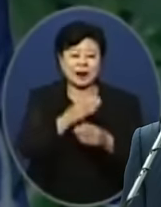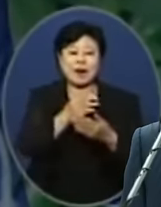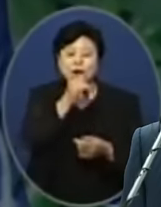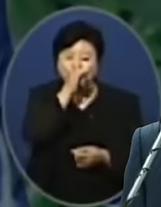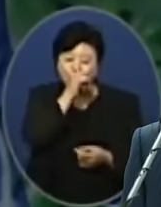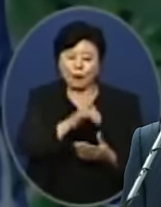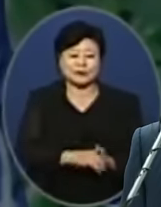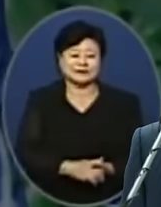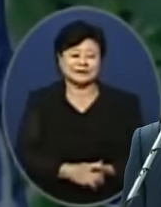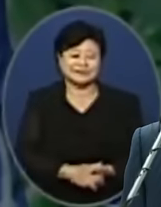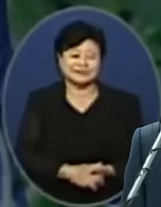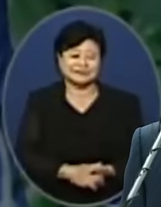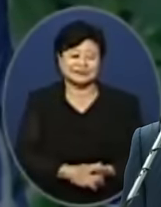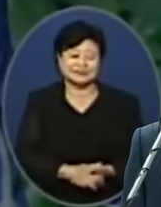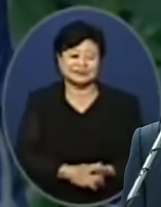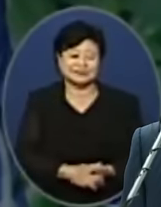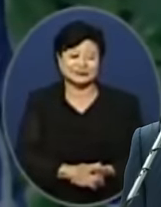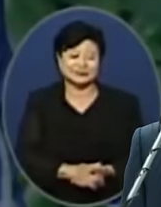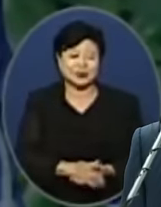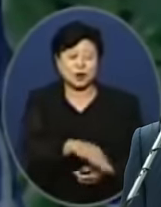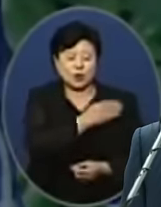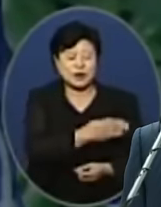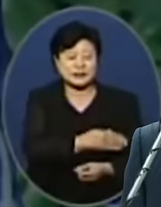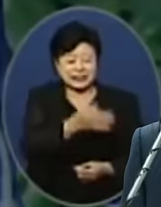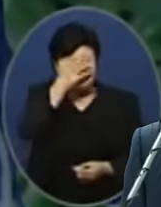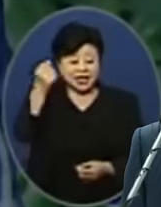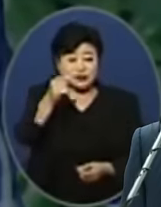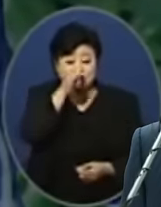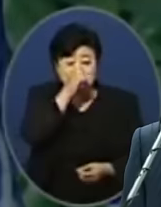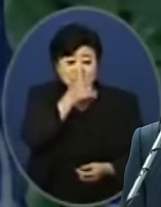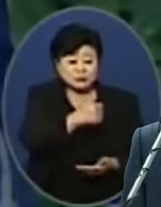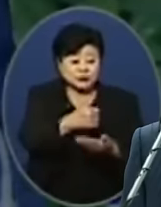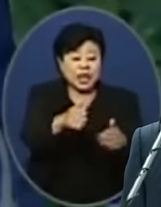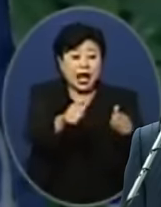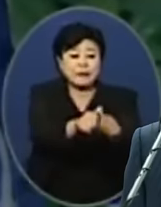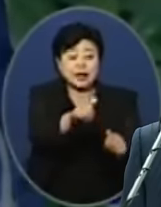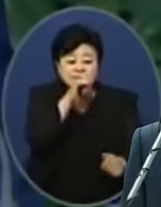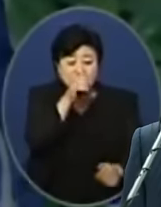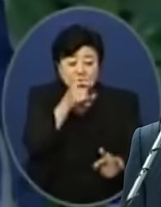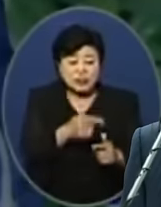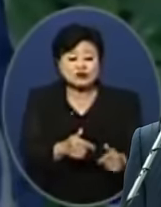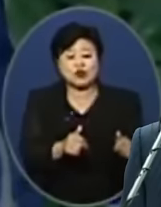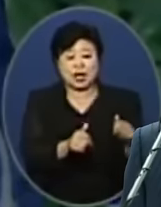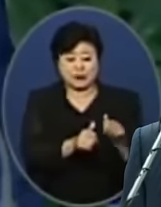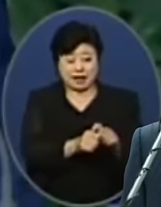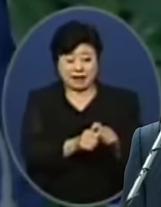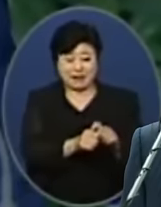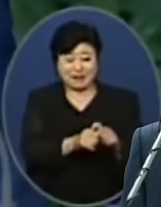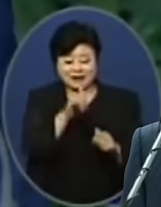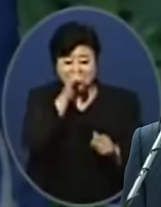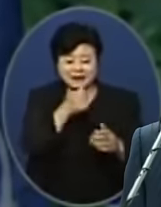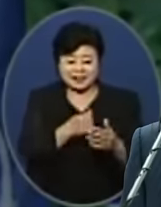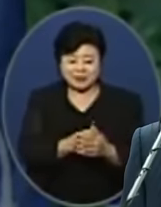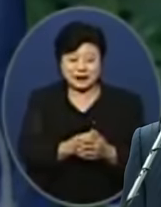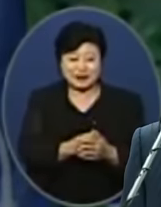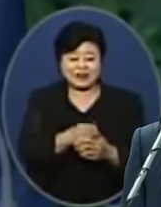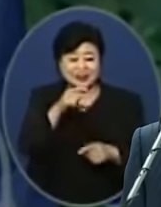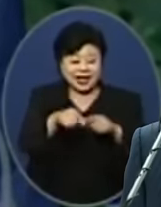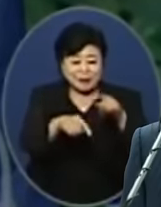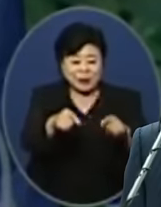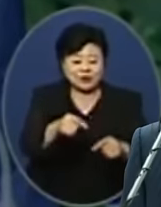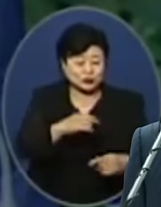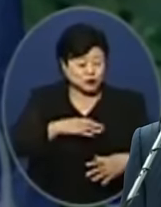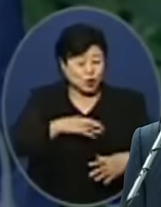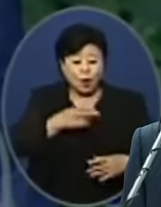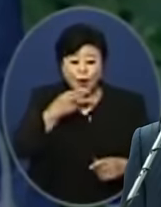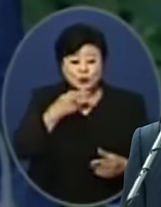있고 모든 권세와 능력을 다 가진 그분이 있으니 예수님과 함께 나아가면